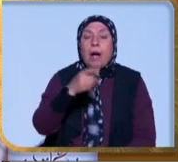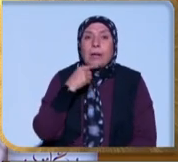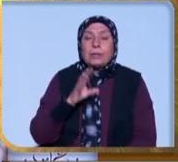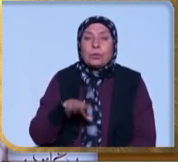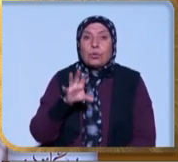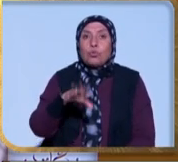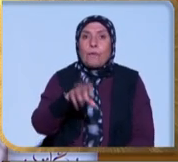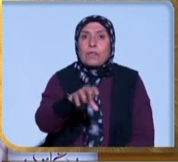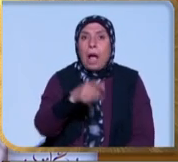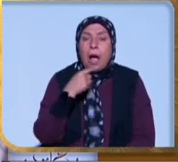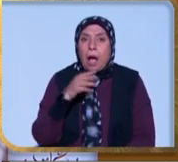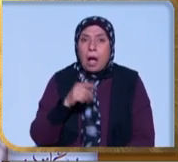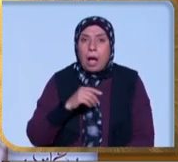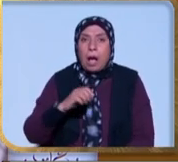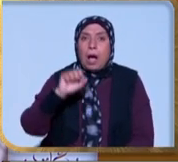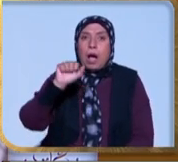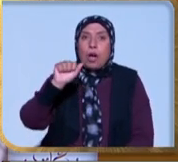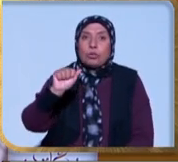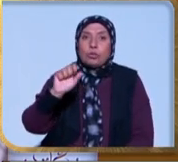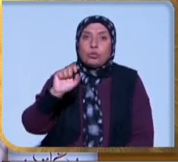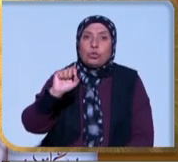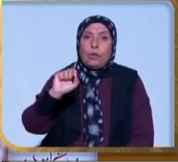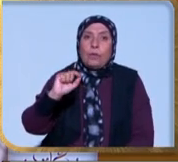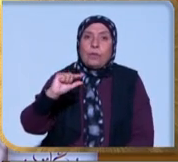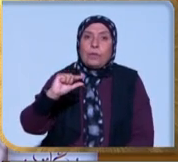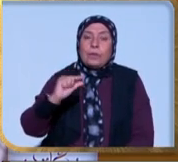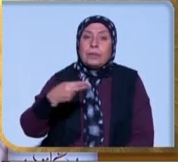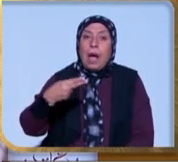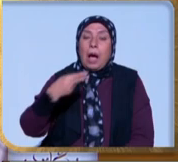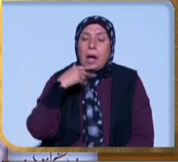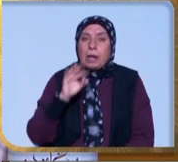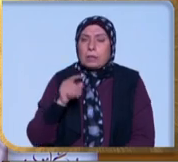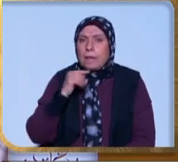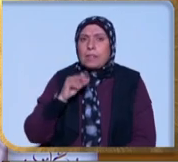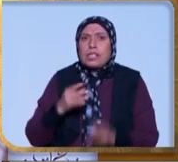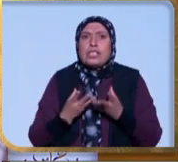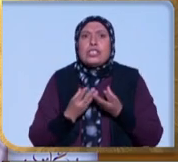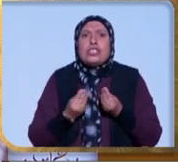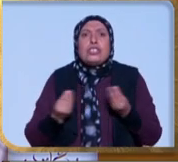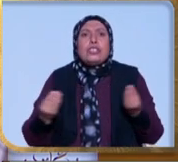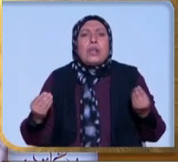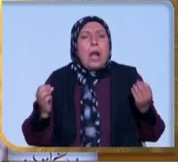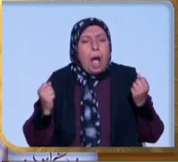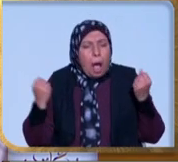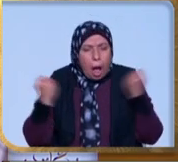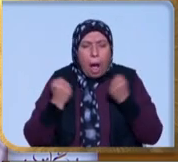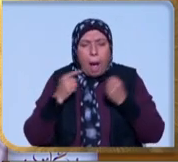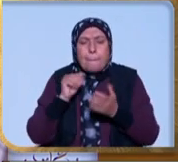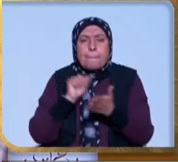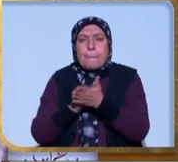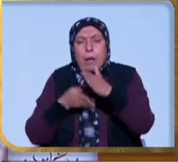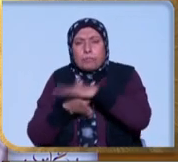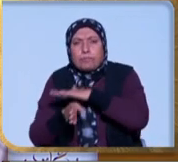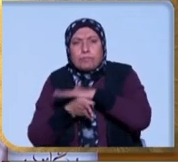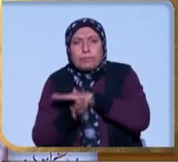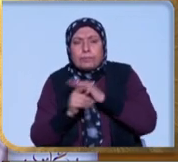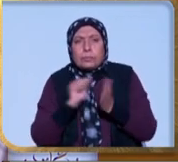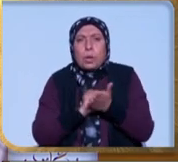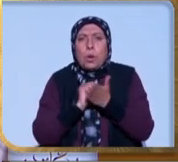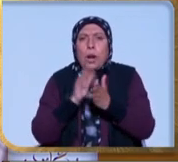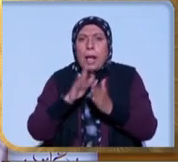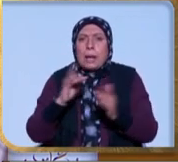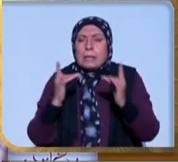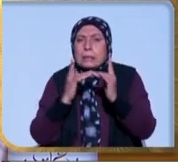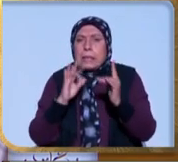عليهم برضو كميات شديدة وكبيرة جدا من الضفادع، دخلت بيوتهم وتسللت إلى الفرش